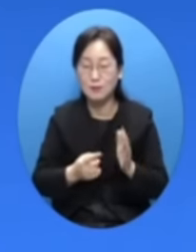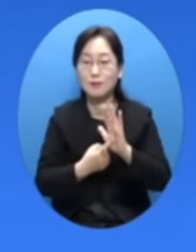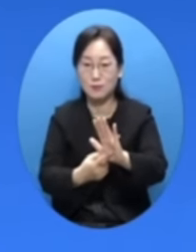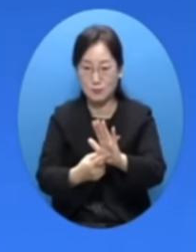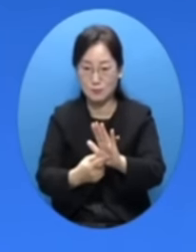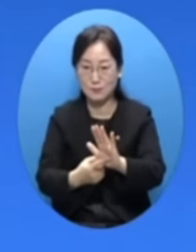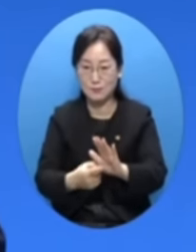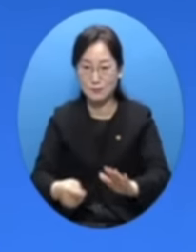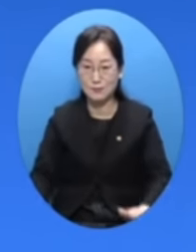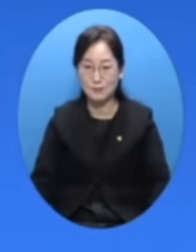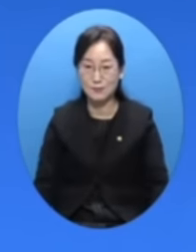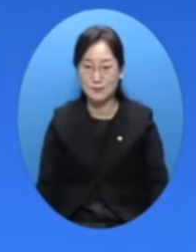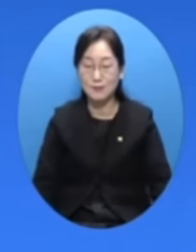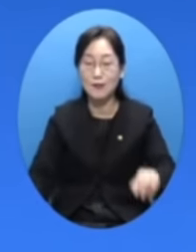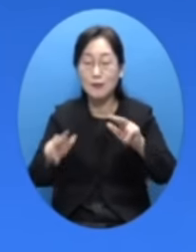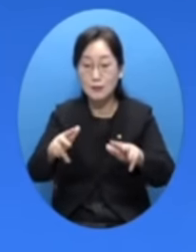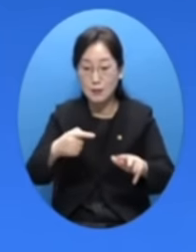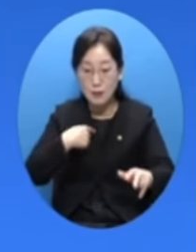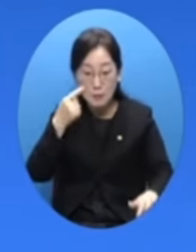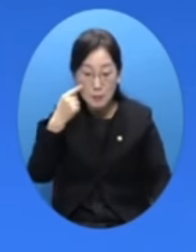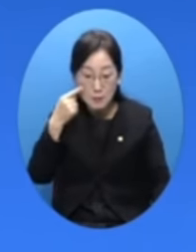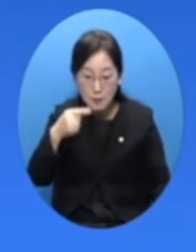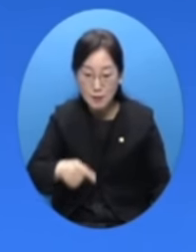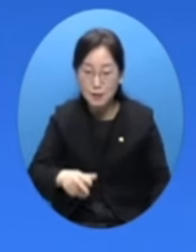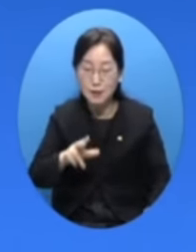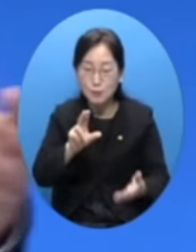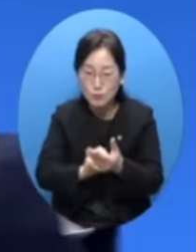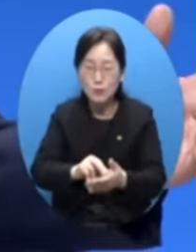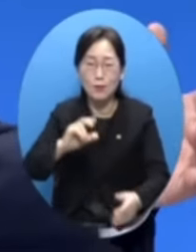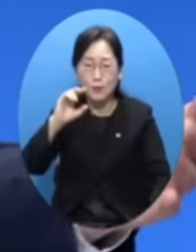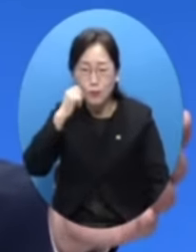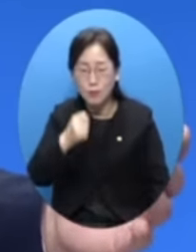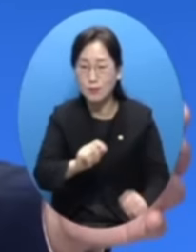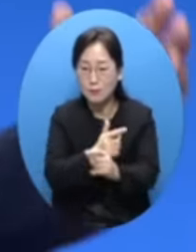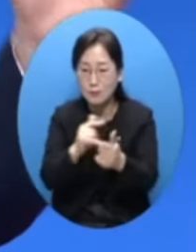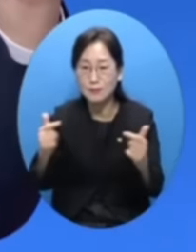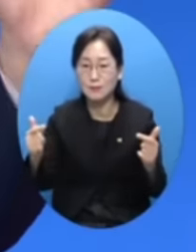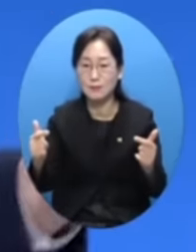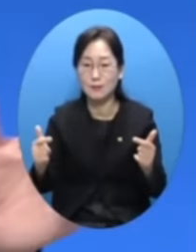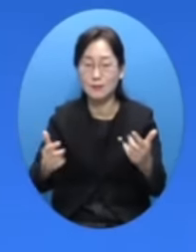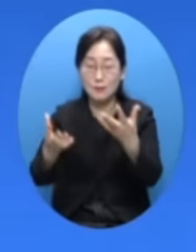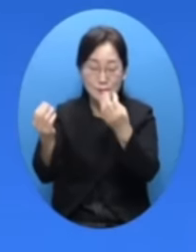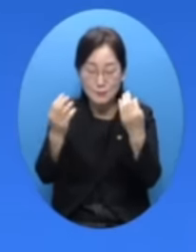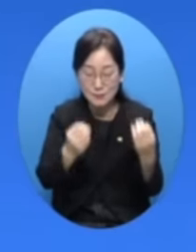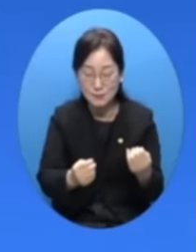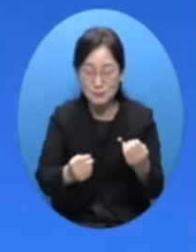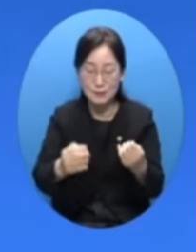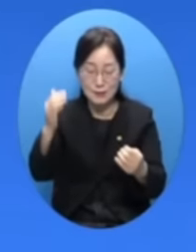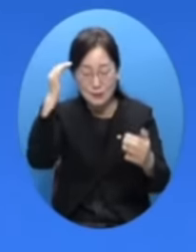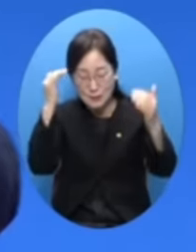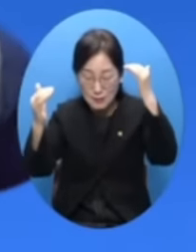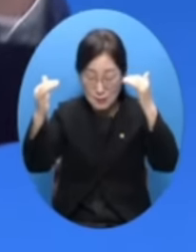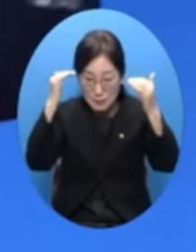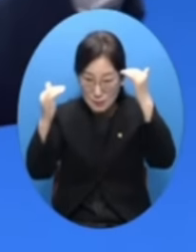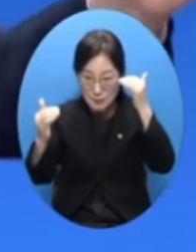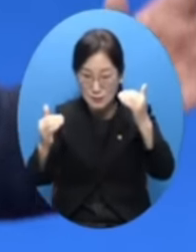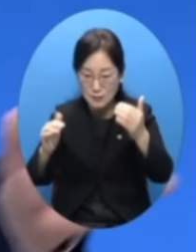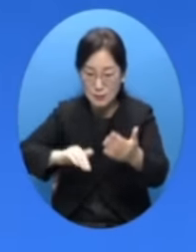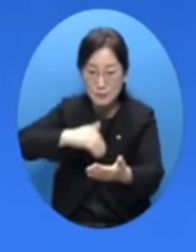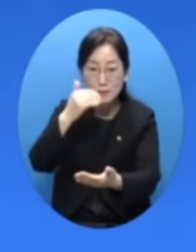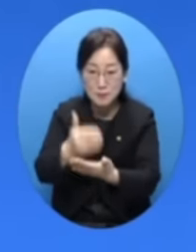되는 것입니다. 지금 내 앞에는 문제가 있고 어려움이 있고 여러 가지 많은 나를 괴롭히는 일들이